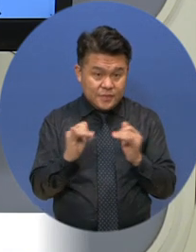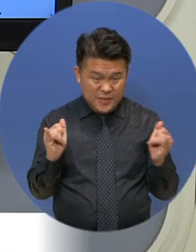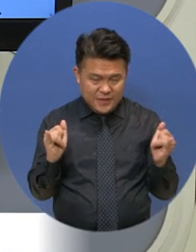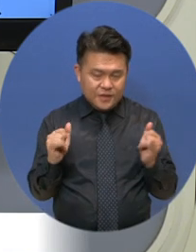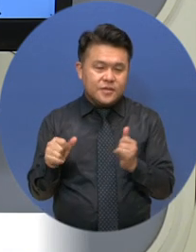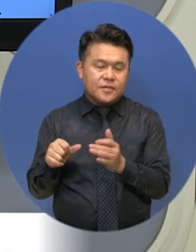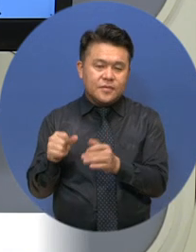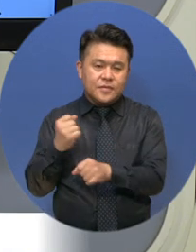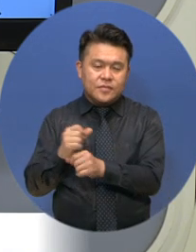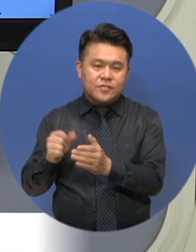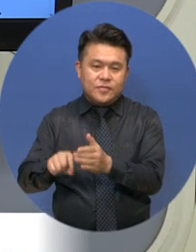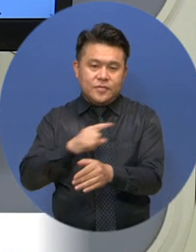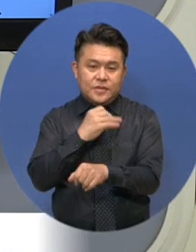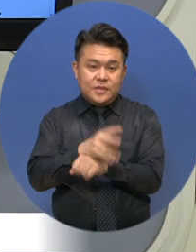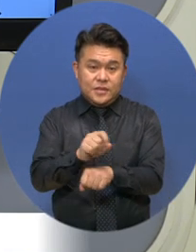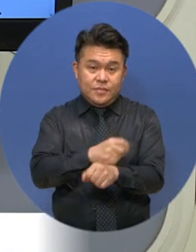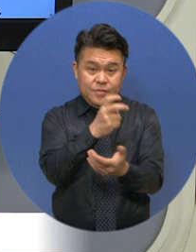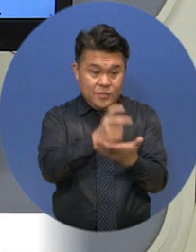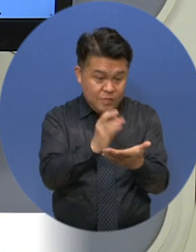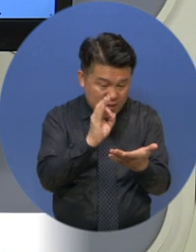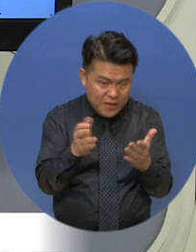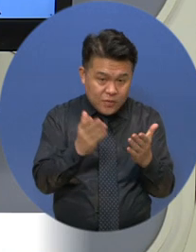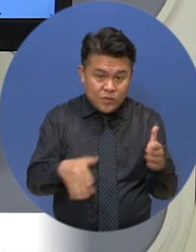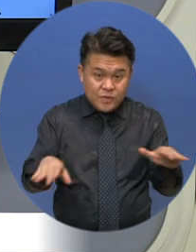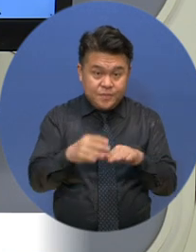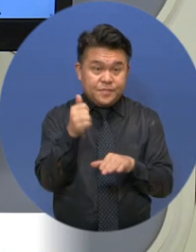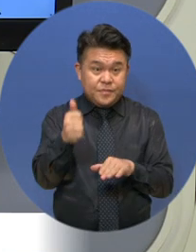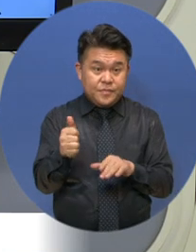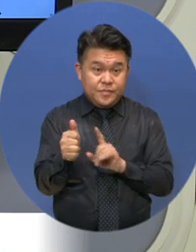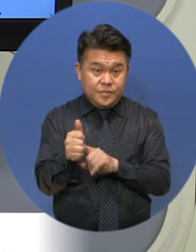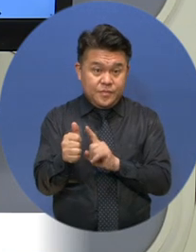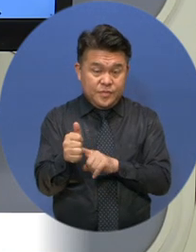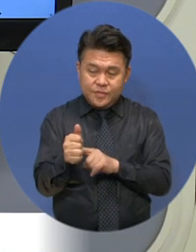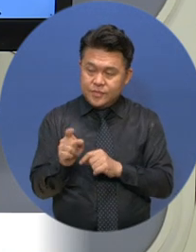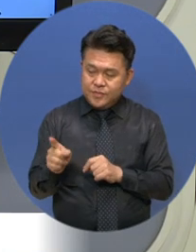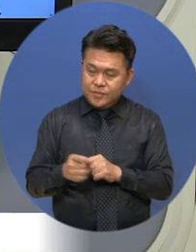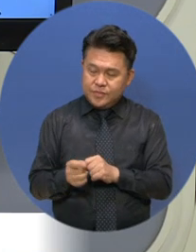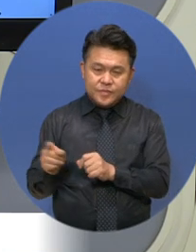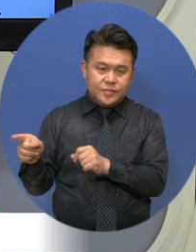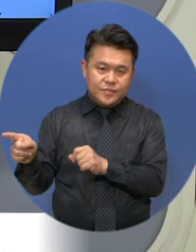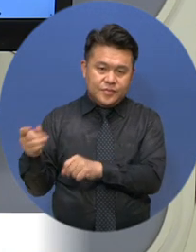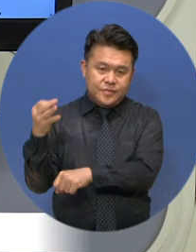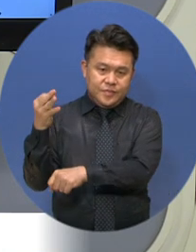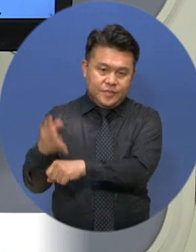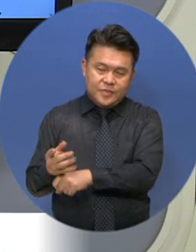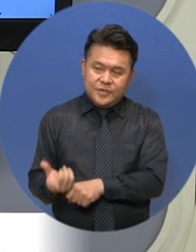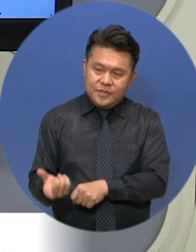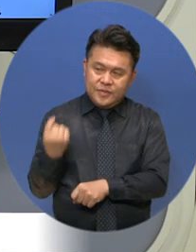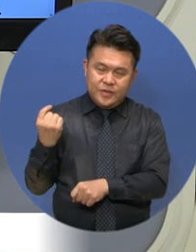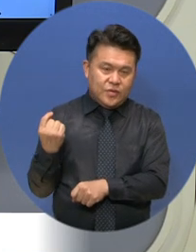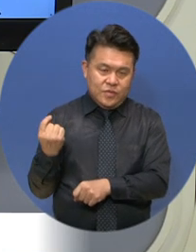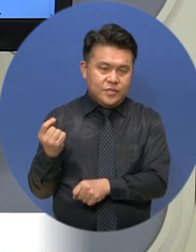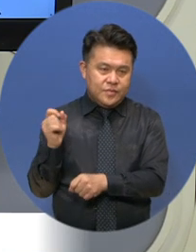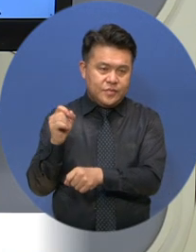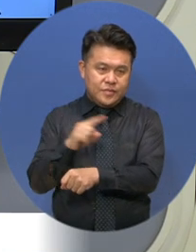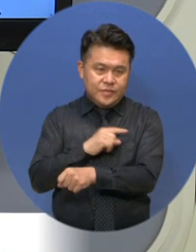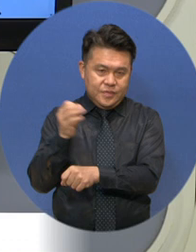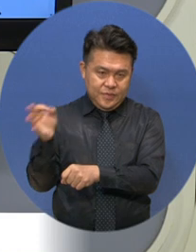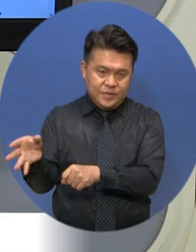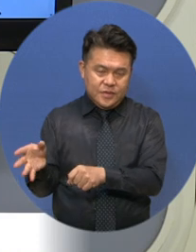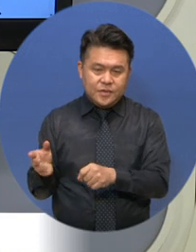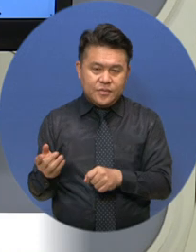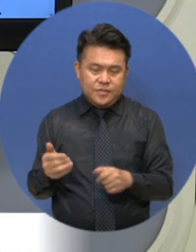특별법 에 따르면 공공기관의 장은 중증장애 의 생산품에 구매를 우선적으로 촉진 해야 하며